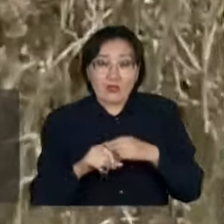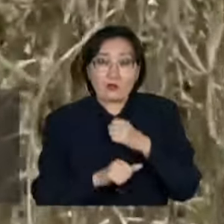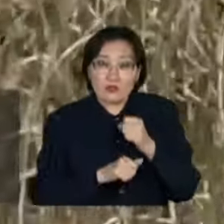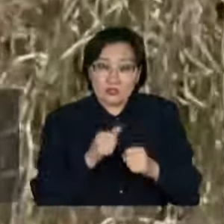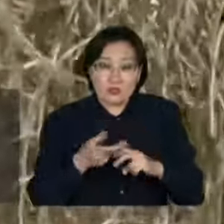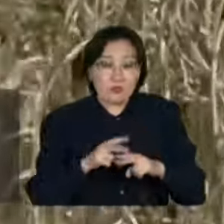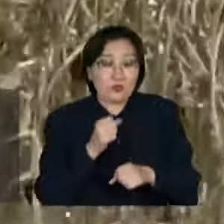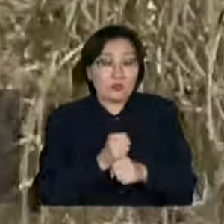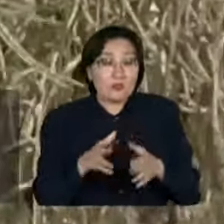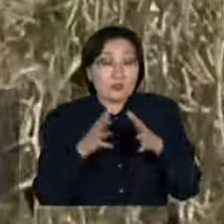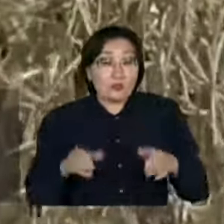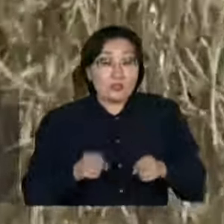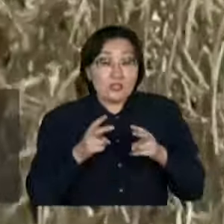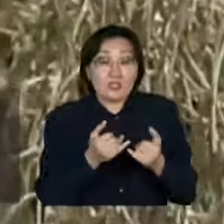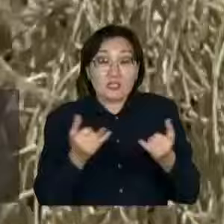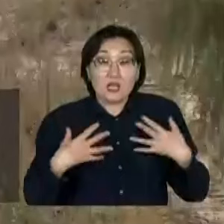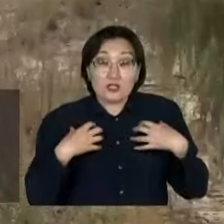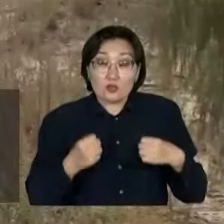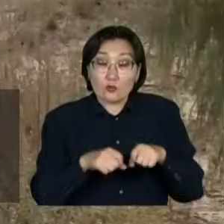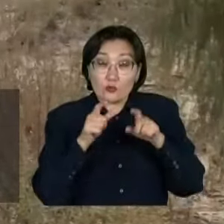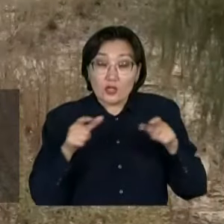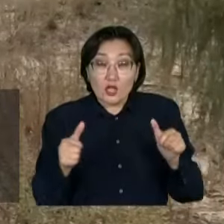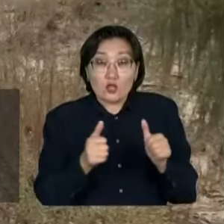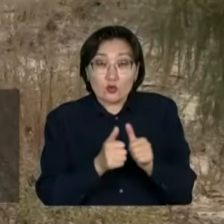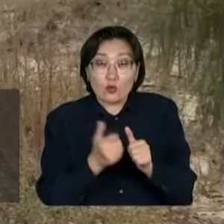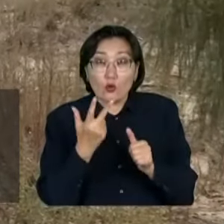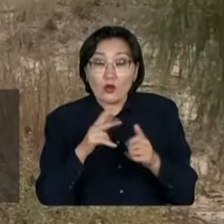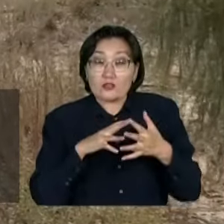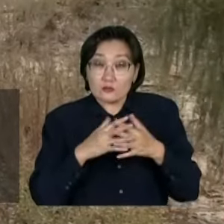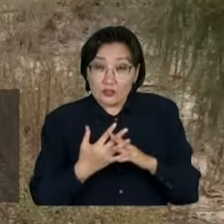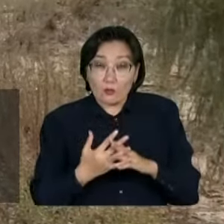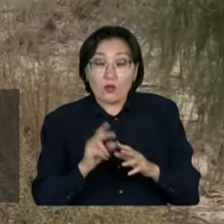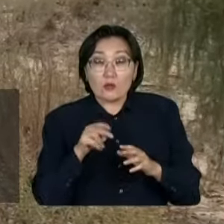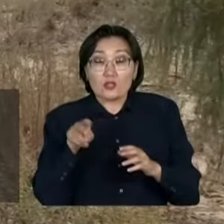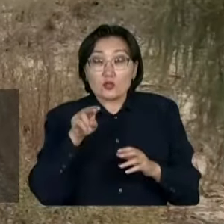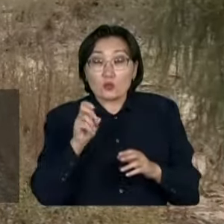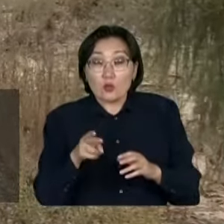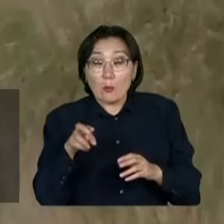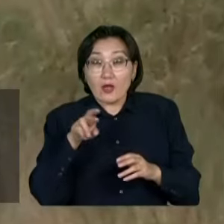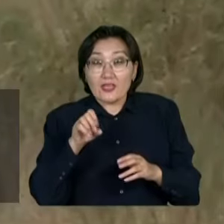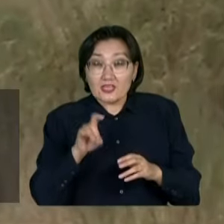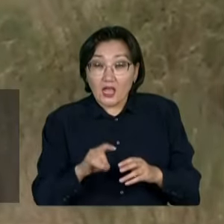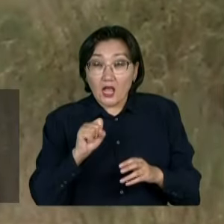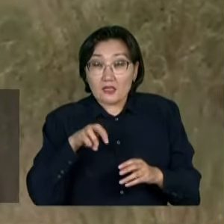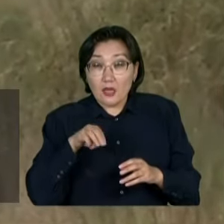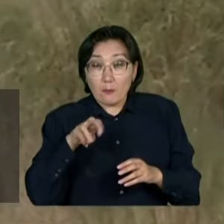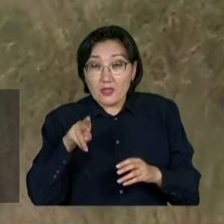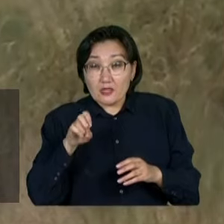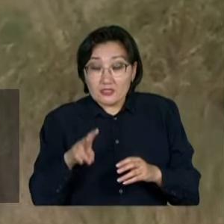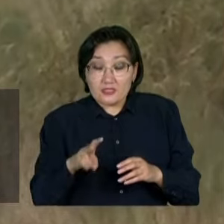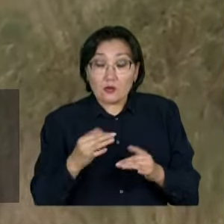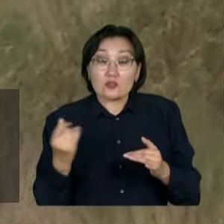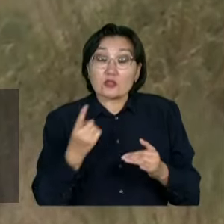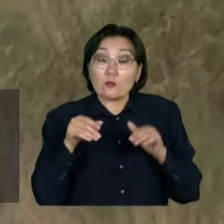Это создало большую опасность для здоровья жителей 3 населенных пунктов – Баскудук, Баянды и Атамикен. Тогда одним из